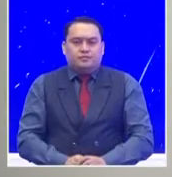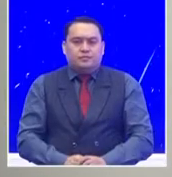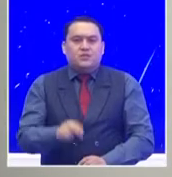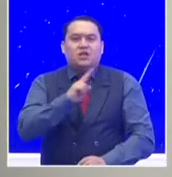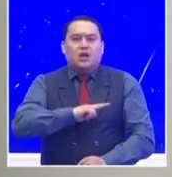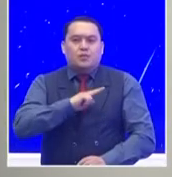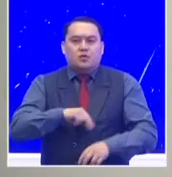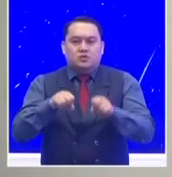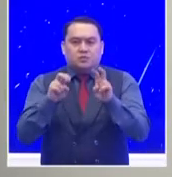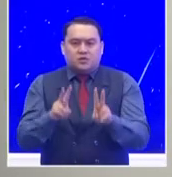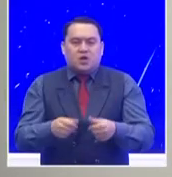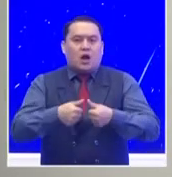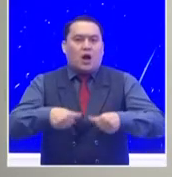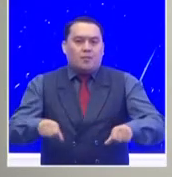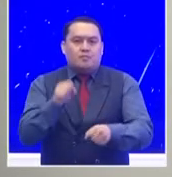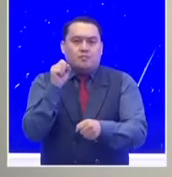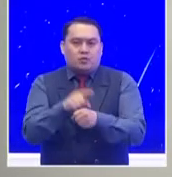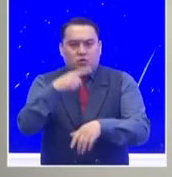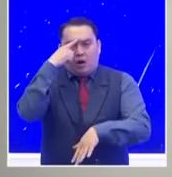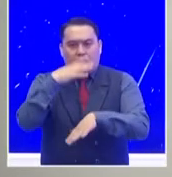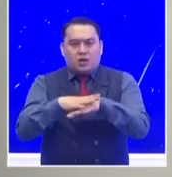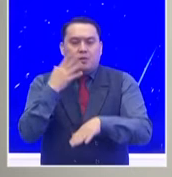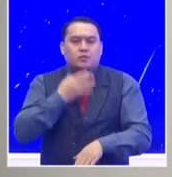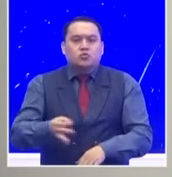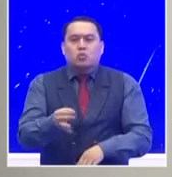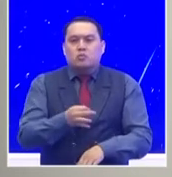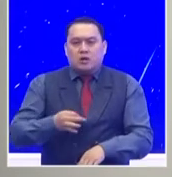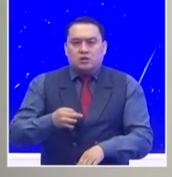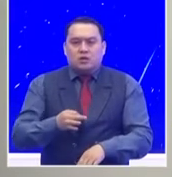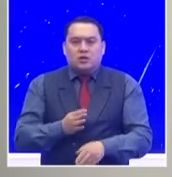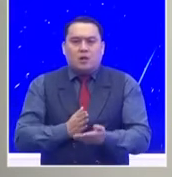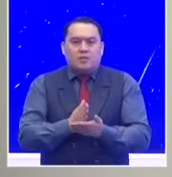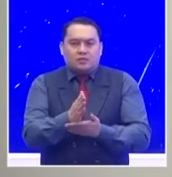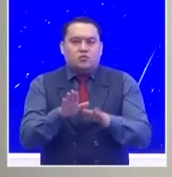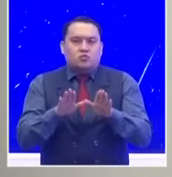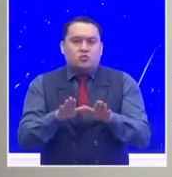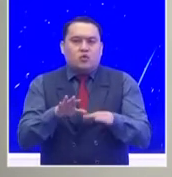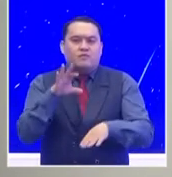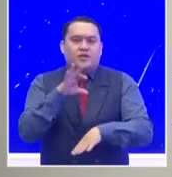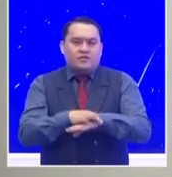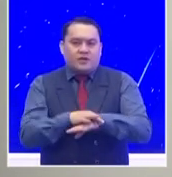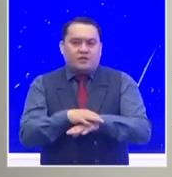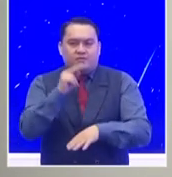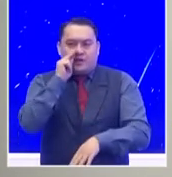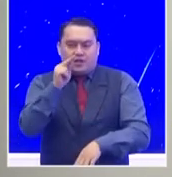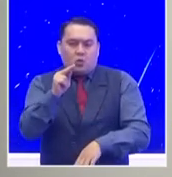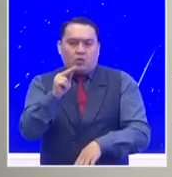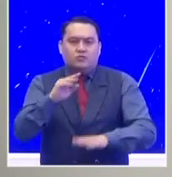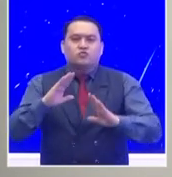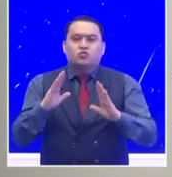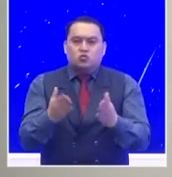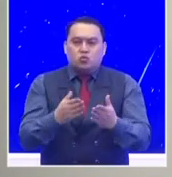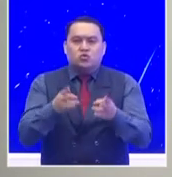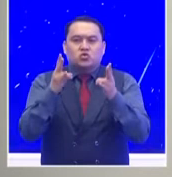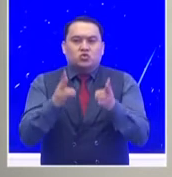Работа специальной комиссии, созданной по поручению акима Алматинской области, направлялась не только на выявление виновных в случае